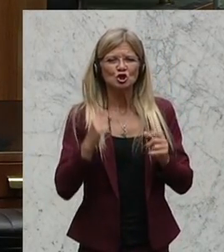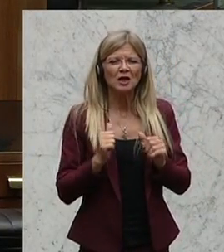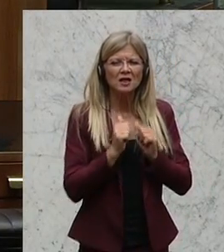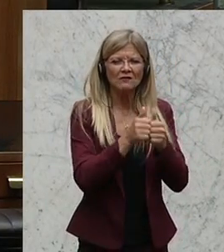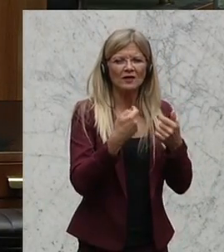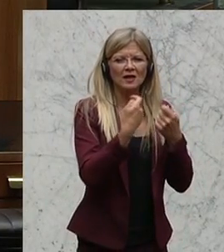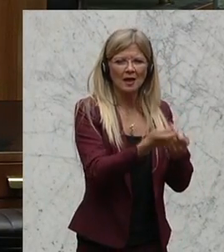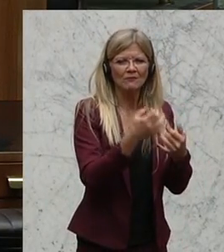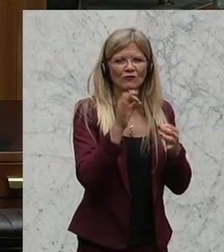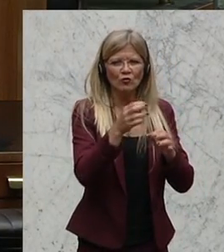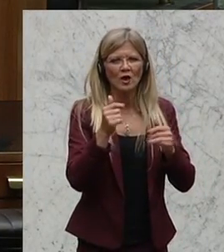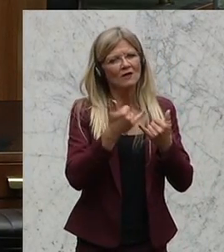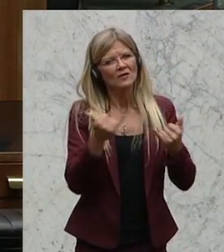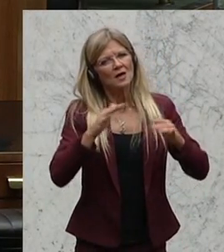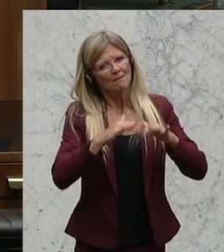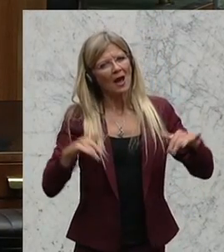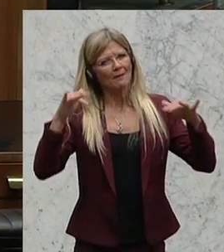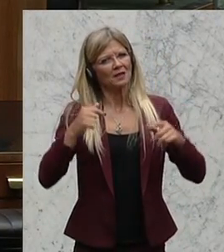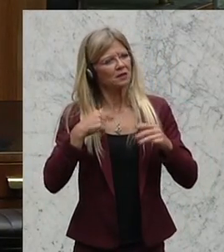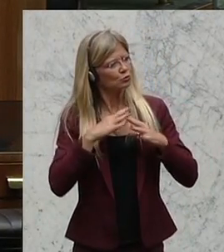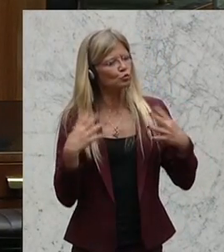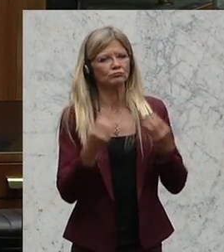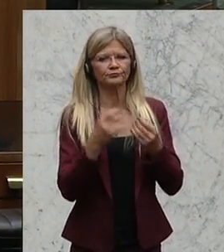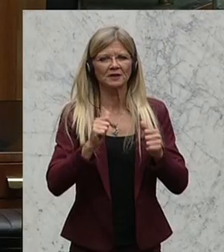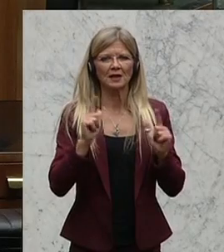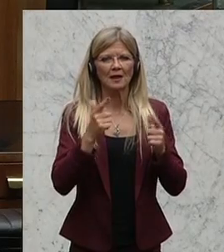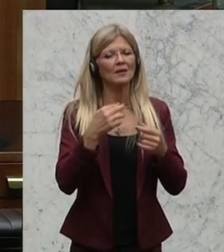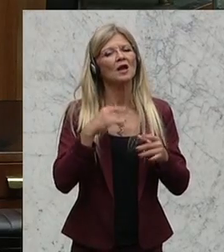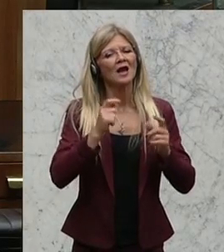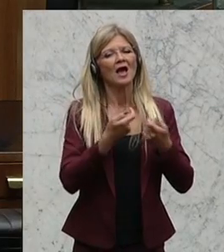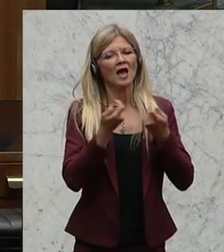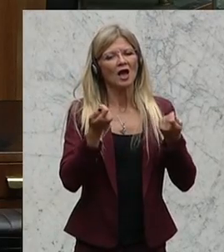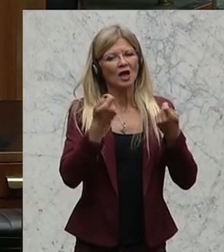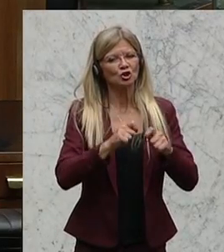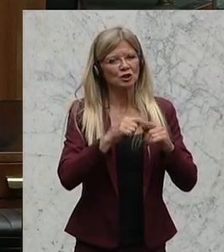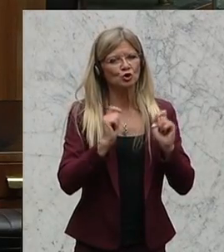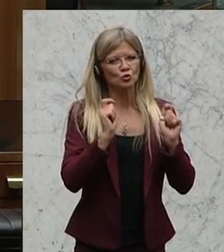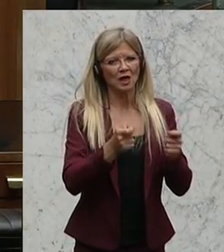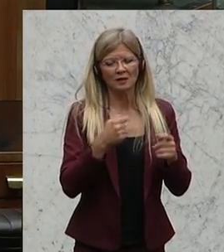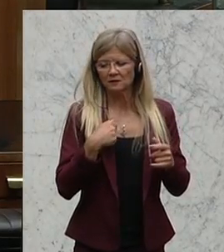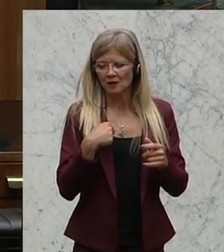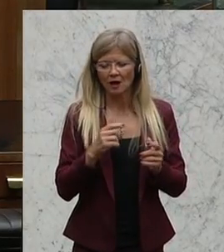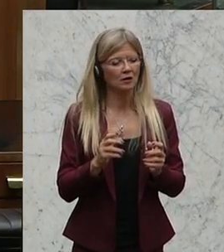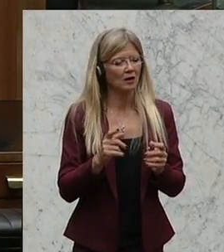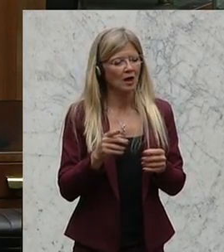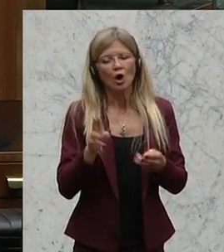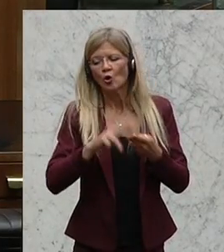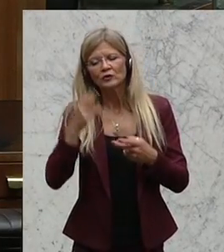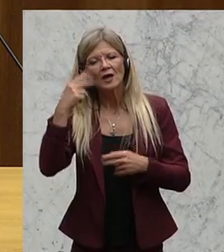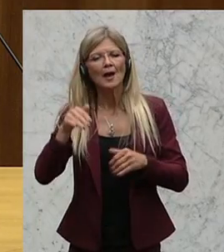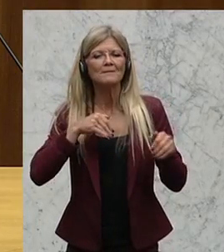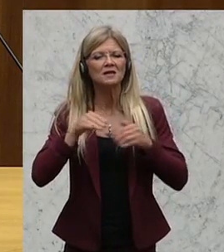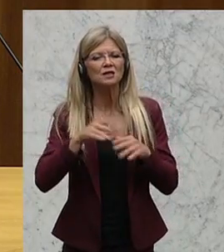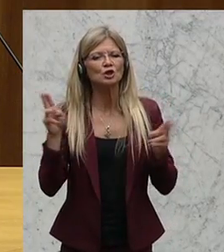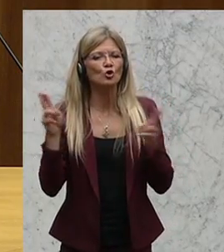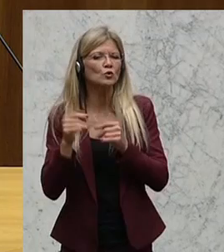Mittag ausgerufen wurde, geben und einen Entschließungsantrag einbringen, den der Minister Kurz vor allem in den Inhalten wahrscheinlich kennen wird, weil es